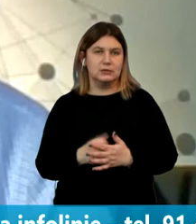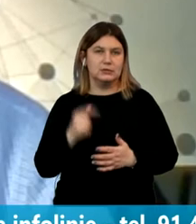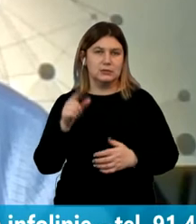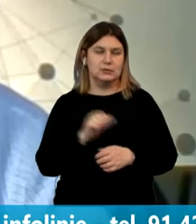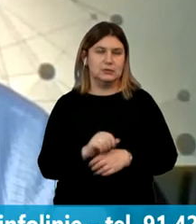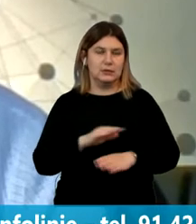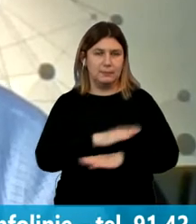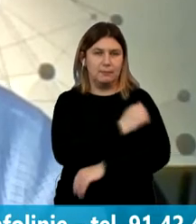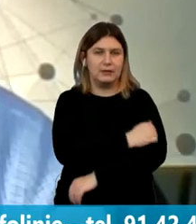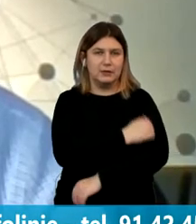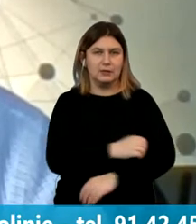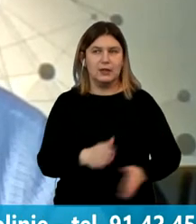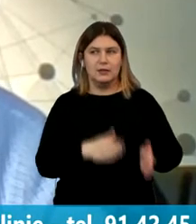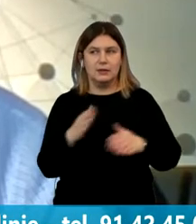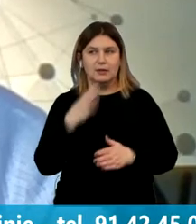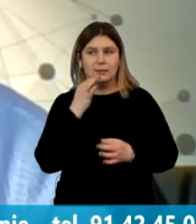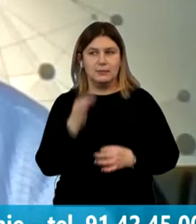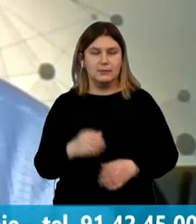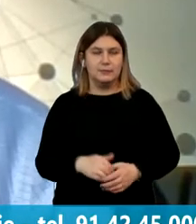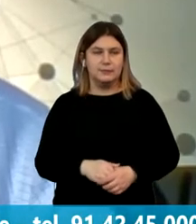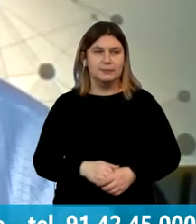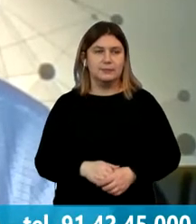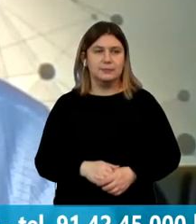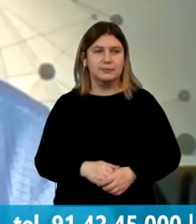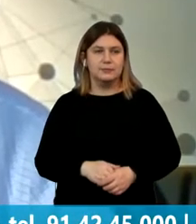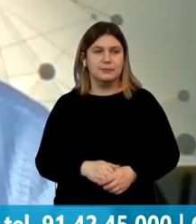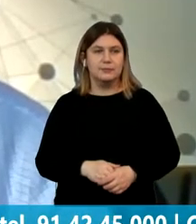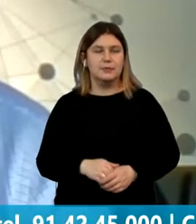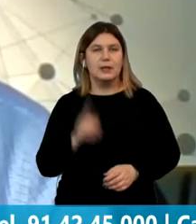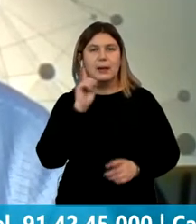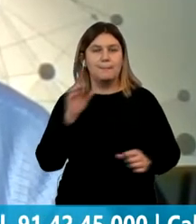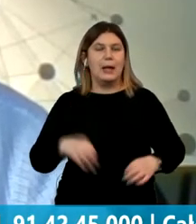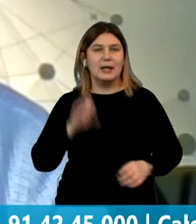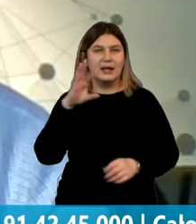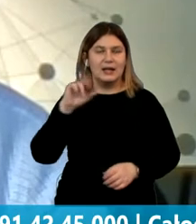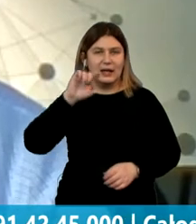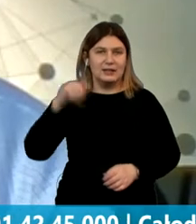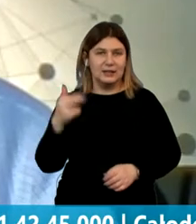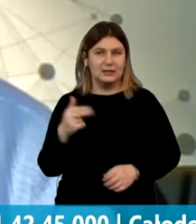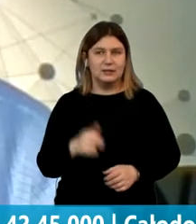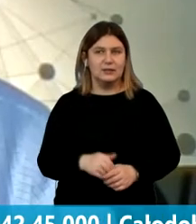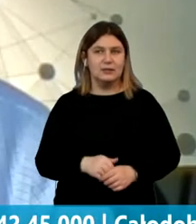pełni. Bardzo proszę o następne pytanie. Pan Gracjan pyta.